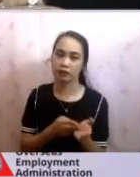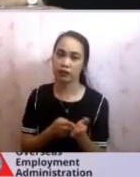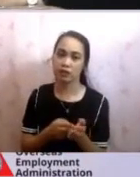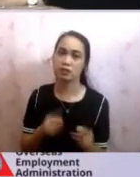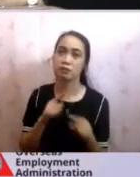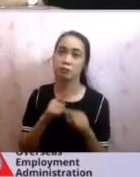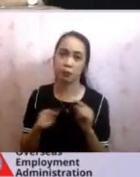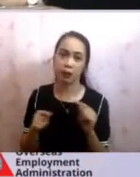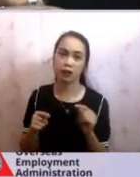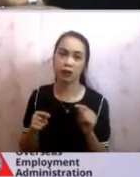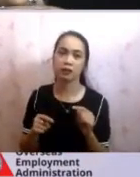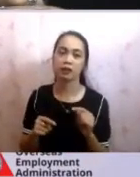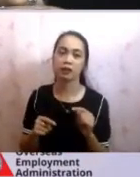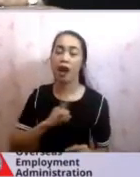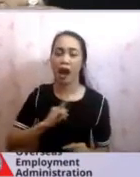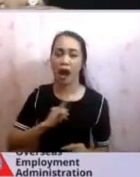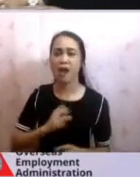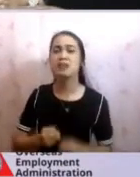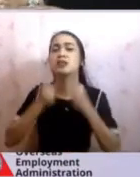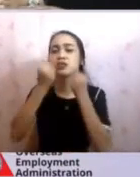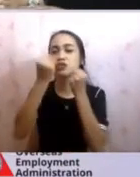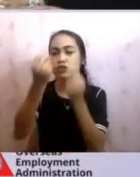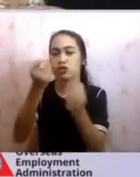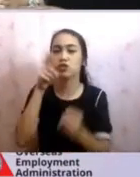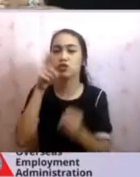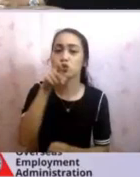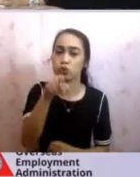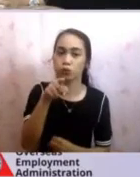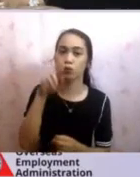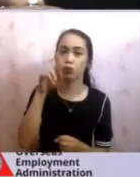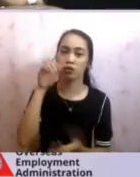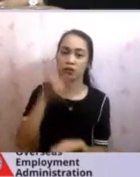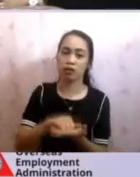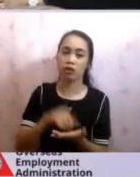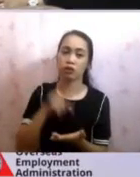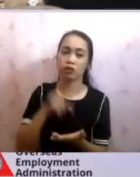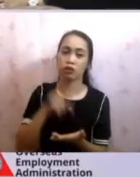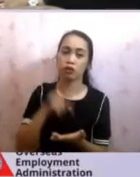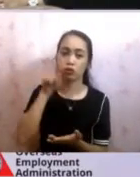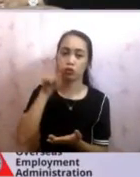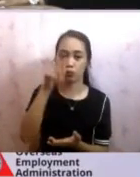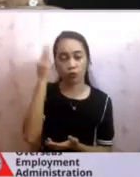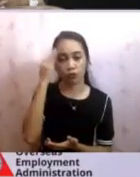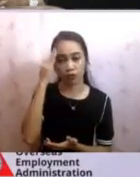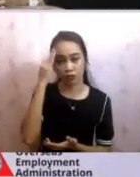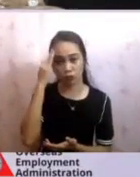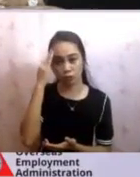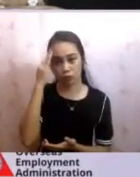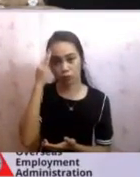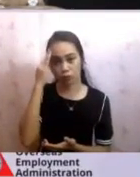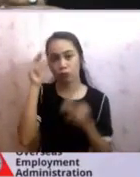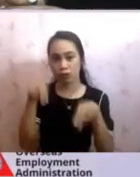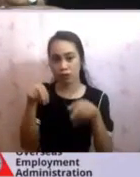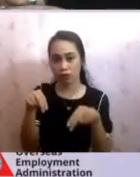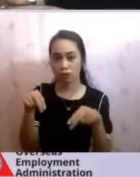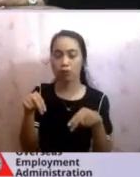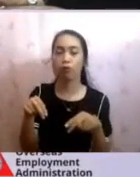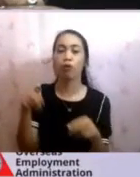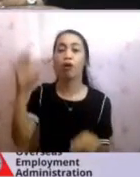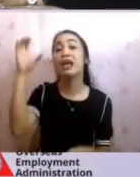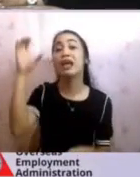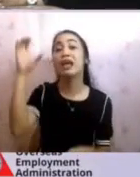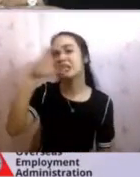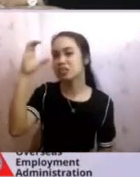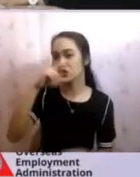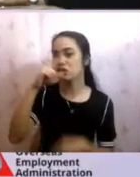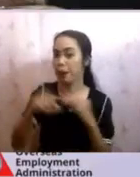answer. So kamo, if ma-apply mo pohon, you have to really know the company. Kaya basin pangutanon mo, what do you know about the